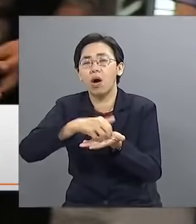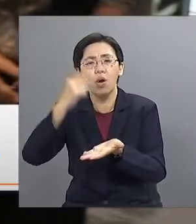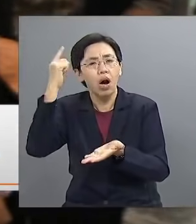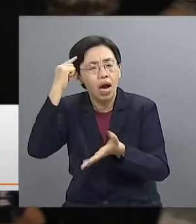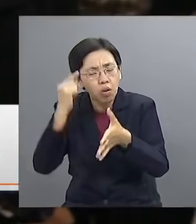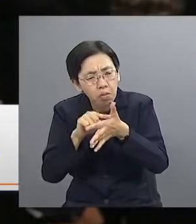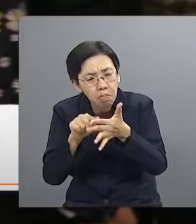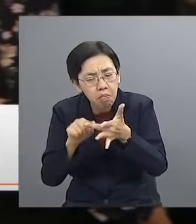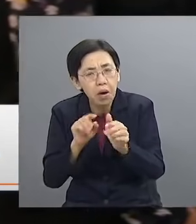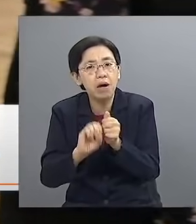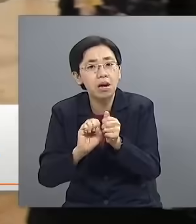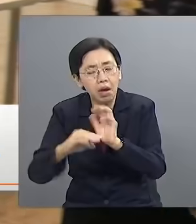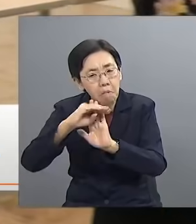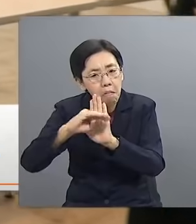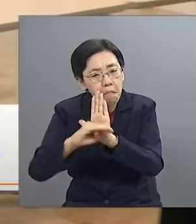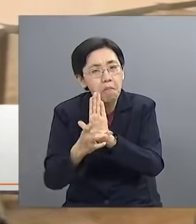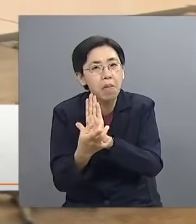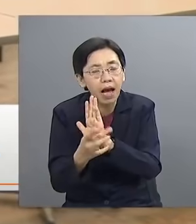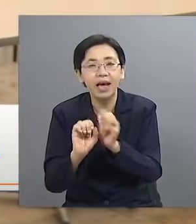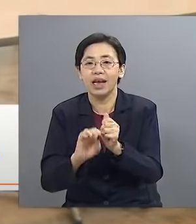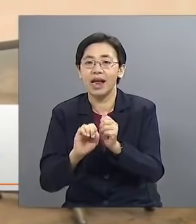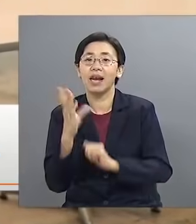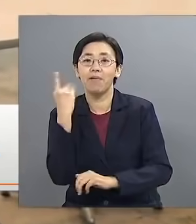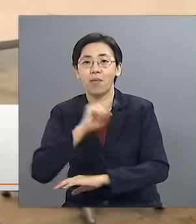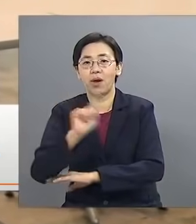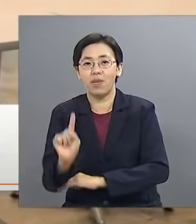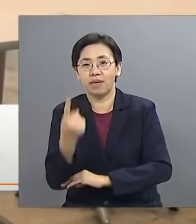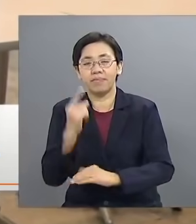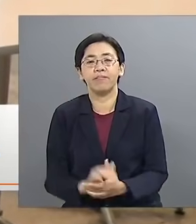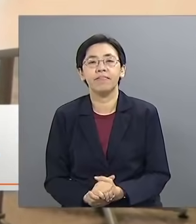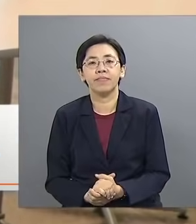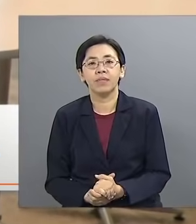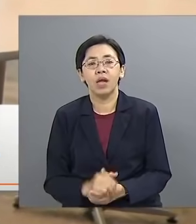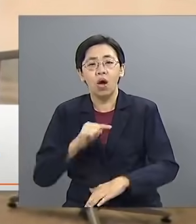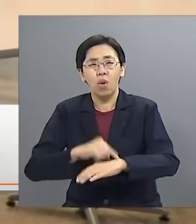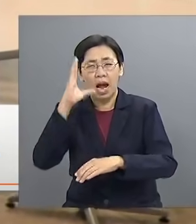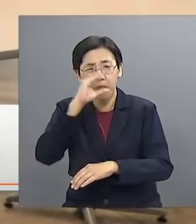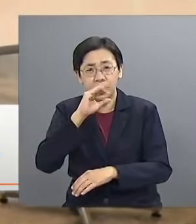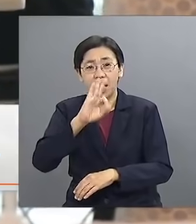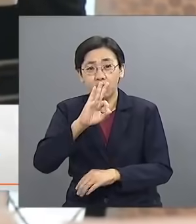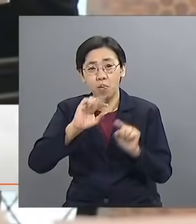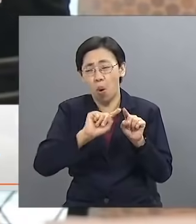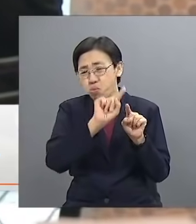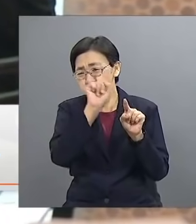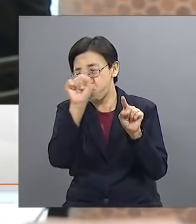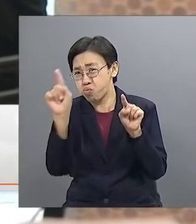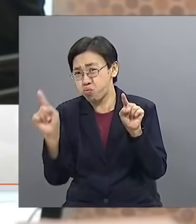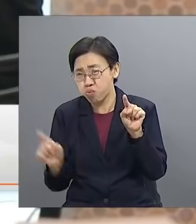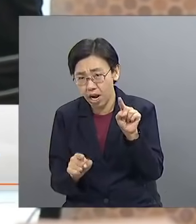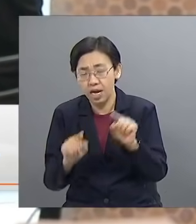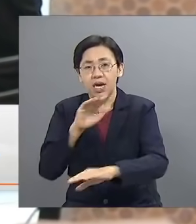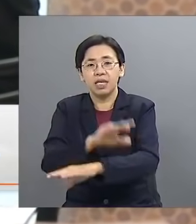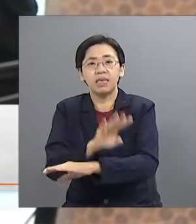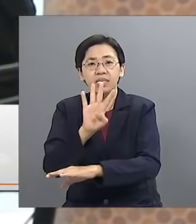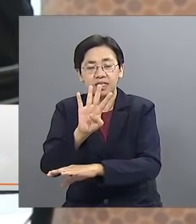นะคะเมื่อวานนี้เป็นวันแรกเลยนะคะพร้อมกันนี้หลังเวลา3 ทุ่มค่ะทางสำนักงานเขตหลัก4ก็ได้ให้เจ้าหน้